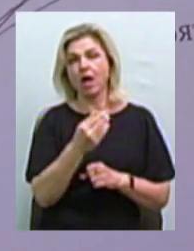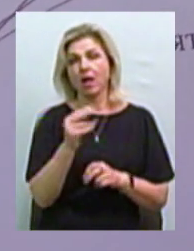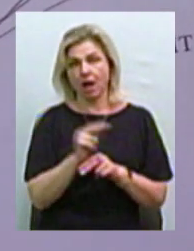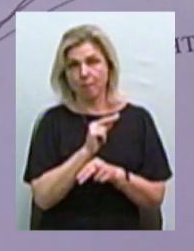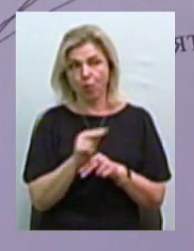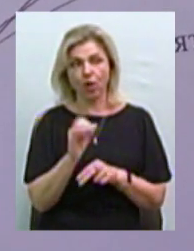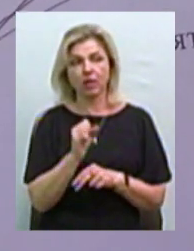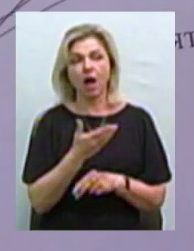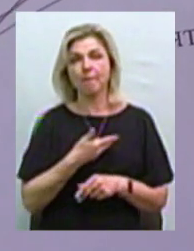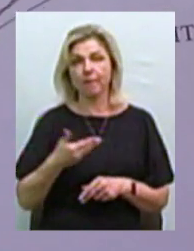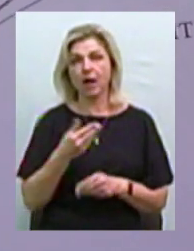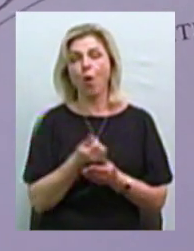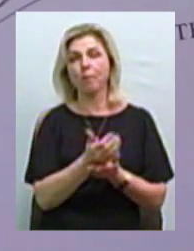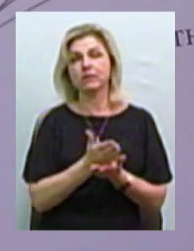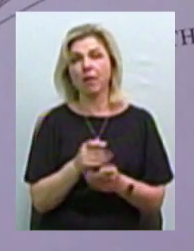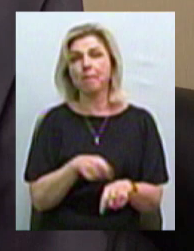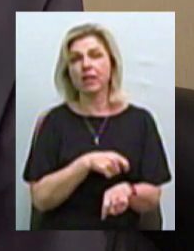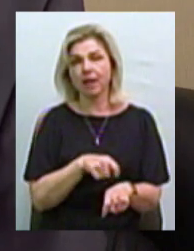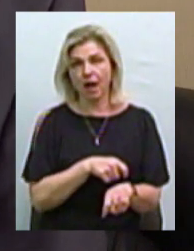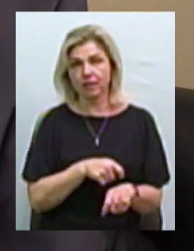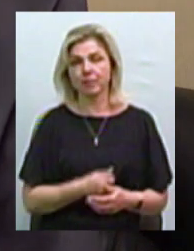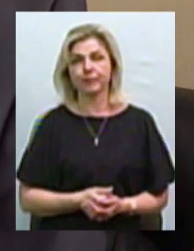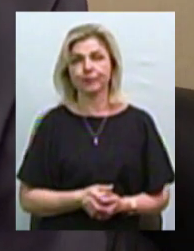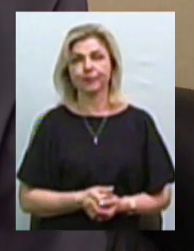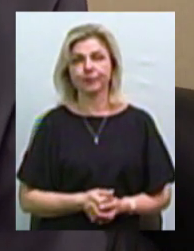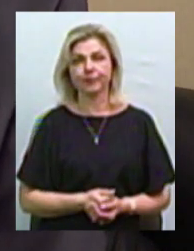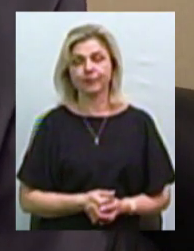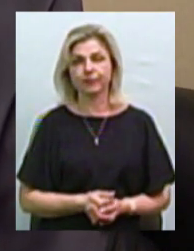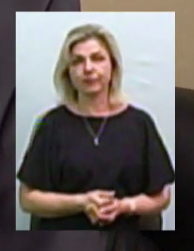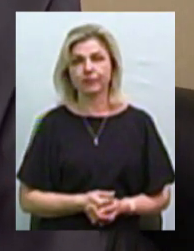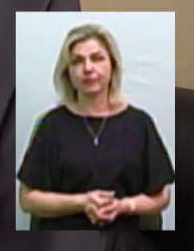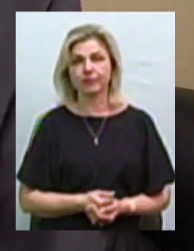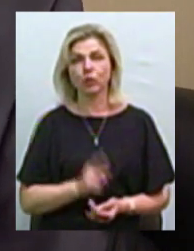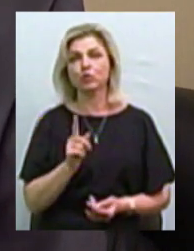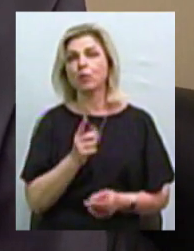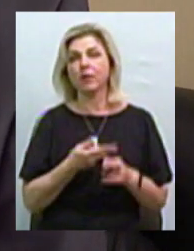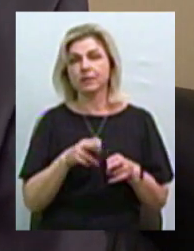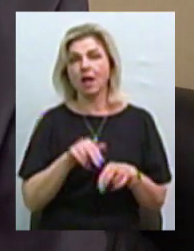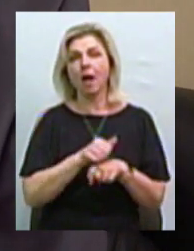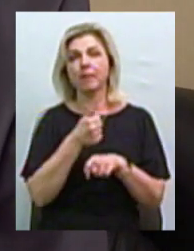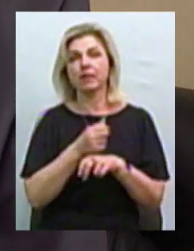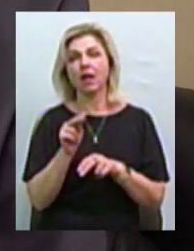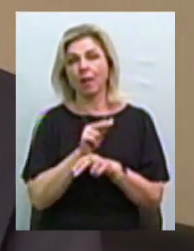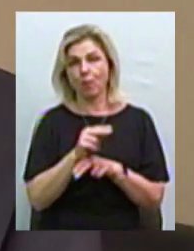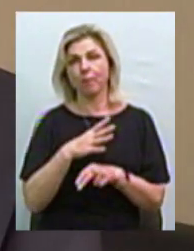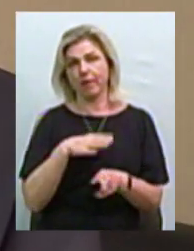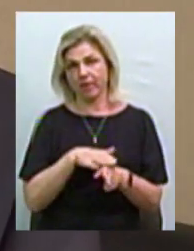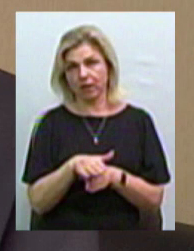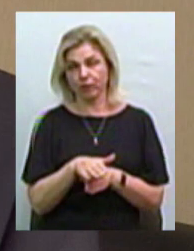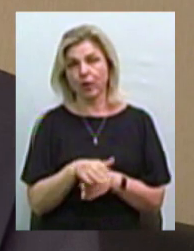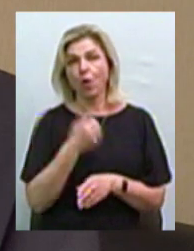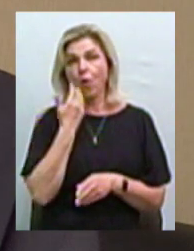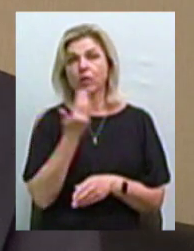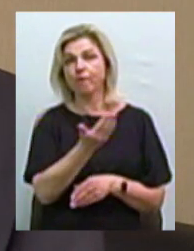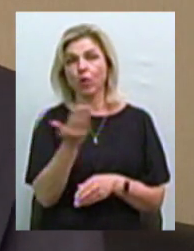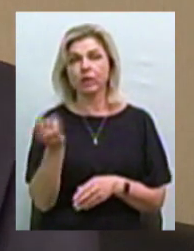ну а ми забезпечимо матеріалами для того, щоб цей капітальний ремонт під'їзду був проведений. Коли вони прийшли,